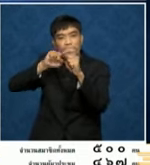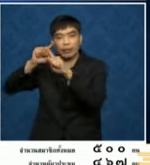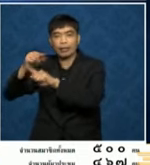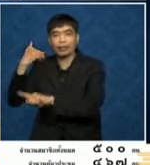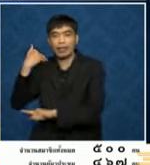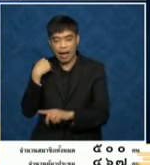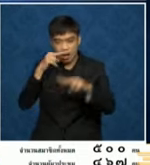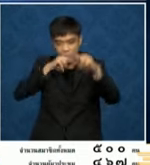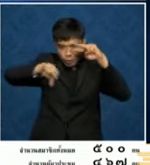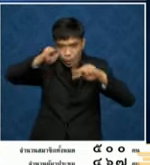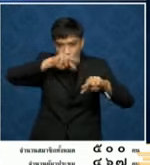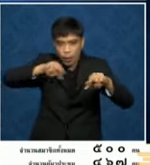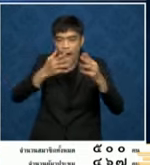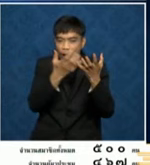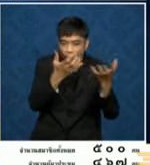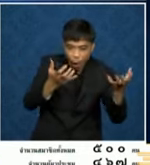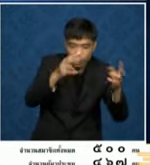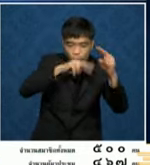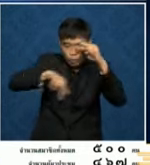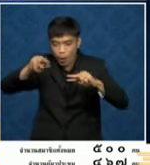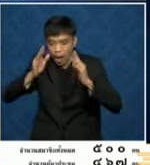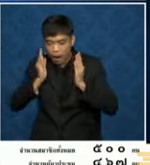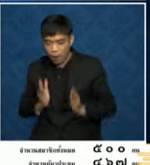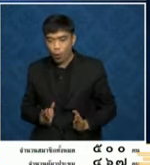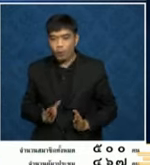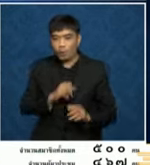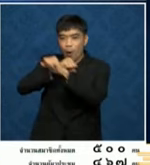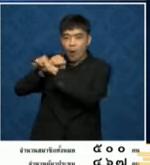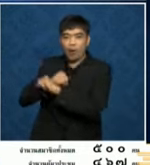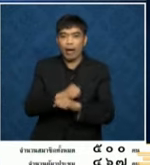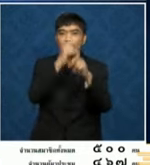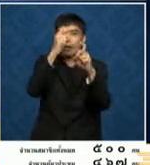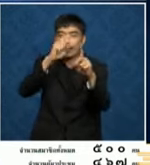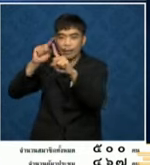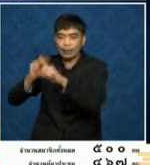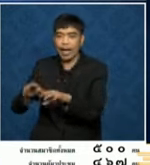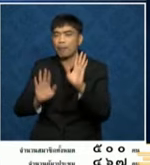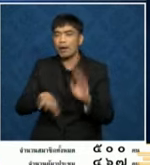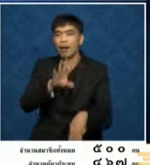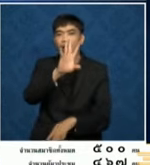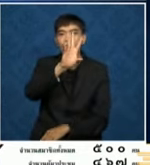ยในทรัพย์สินของชีวิตของประชาชนอยู่แล้วมากถึง